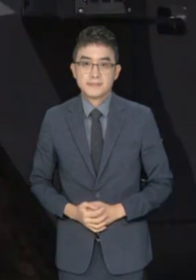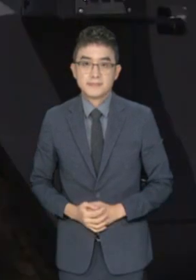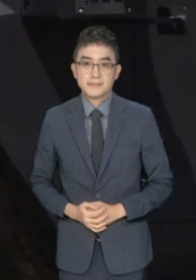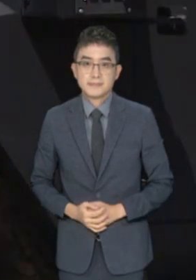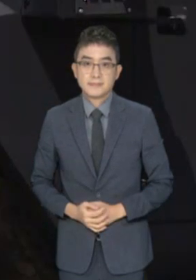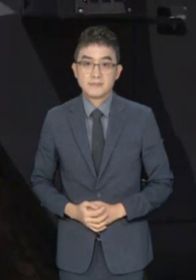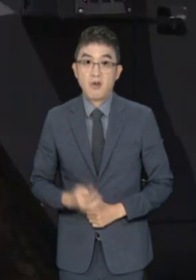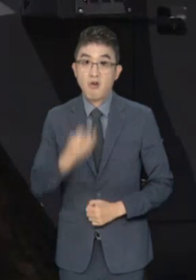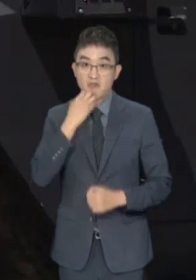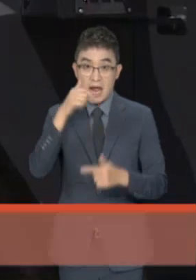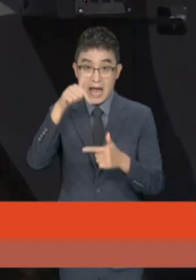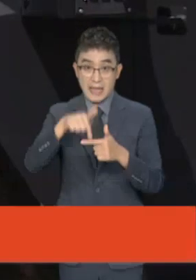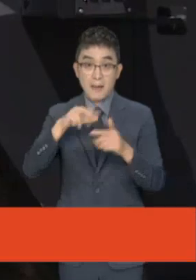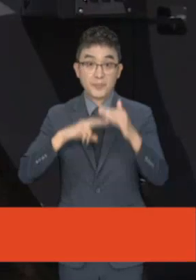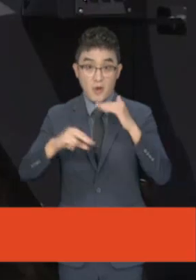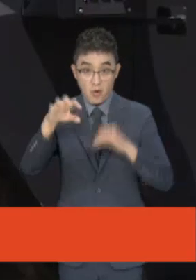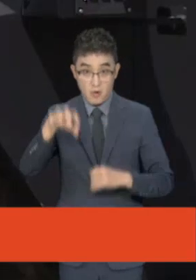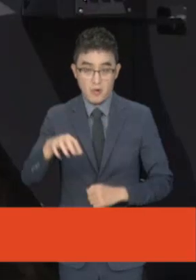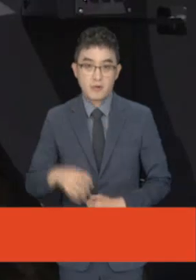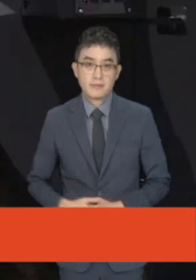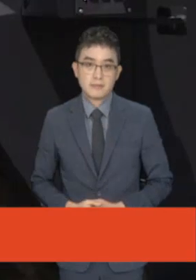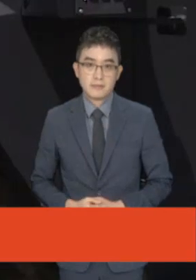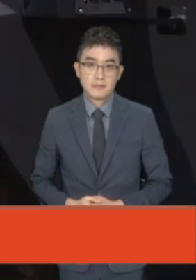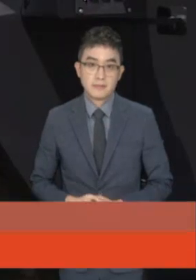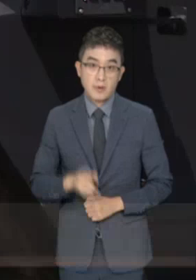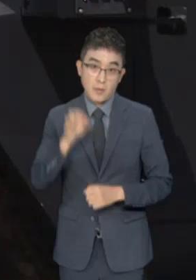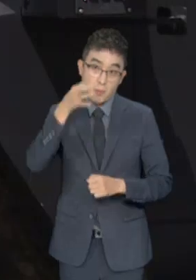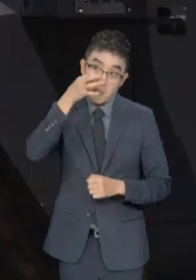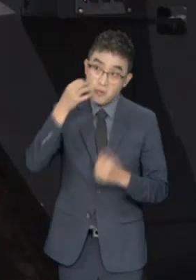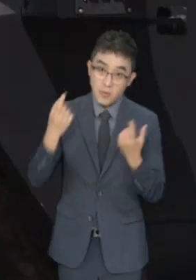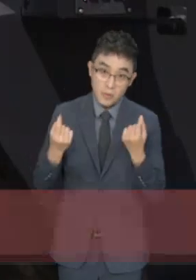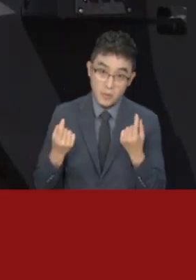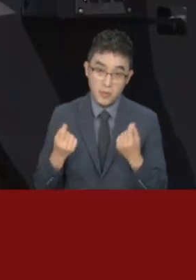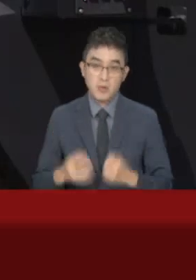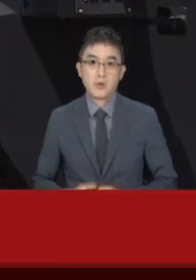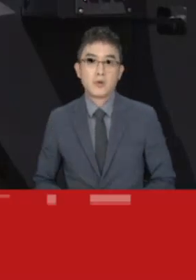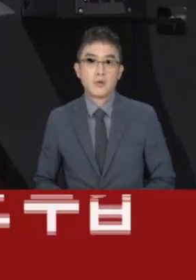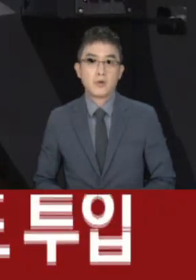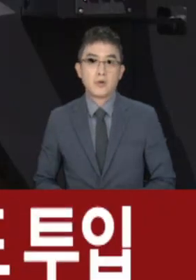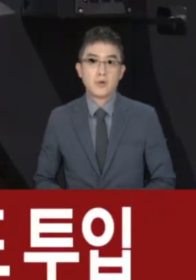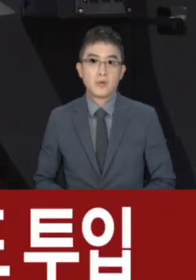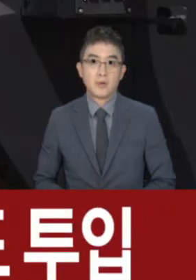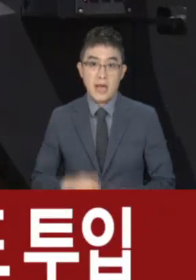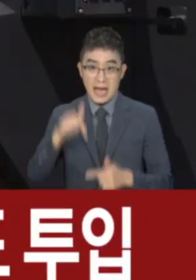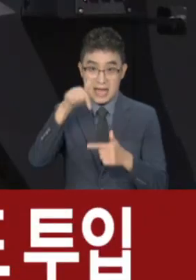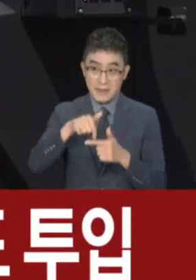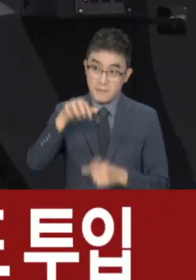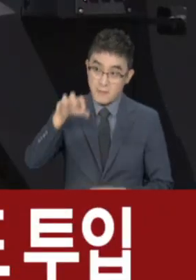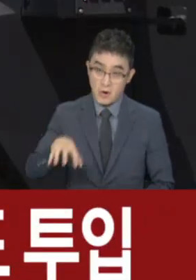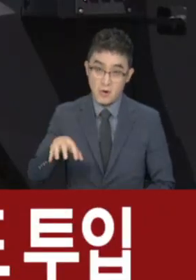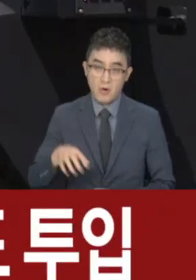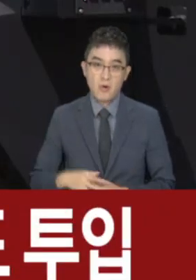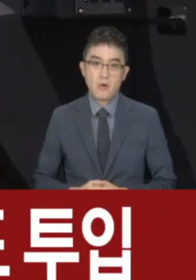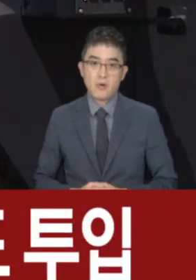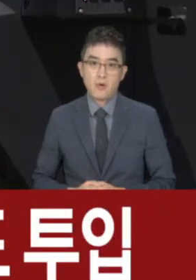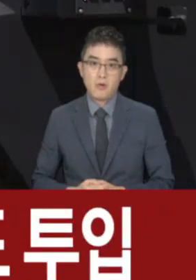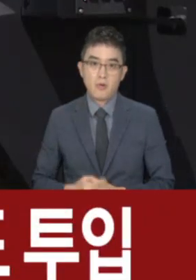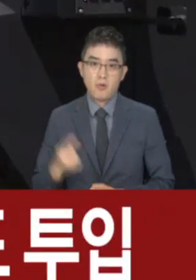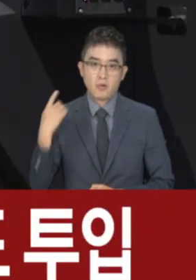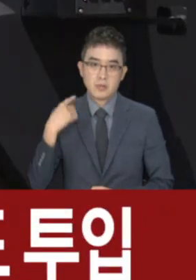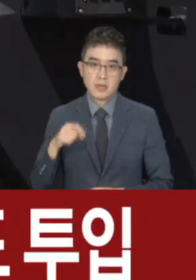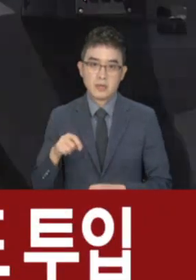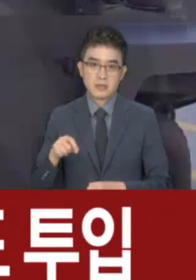네, 서울 강남역에 나와 있습니다. 지금 제 옆에 보시는 것처럼 이곳 강남역에는 어젯밤부터 전술